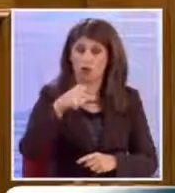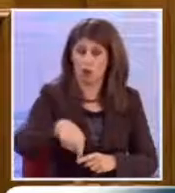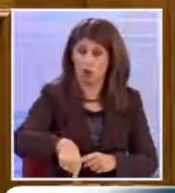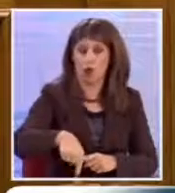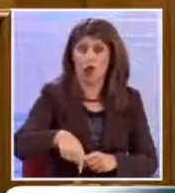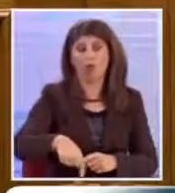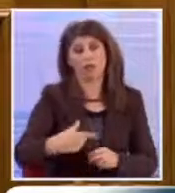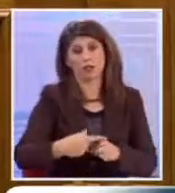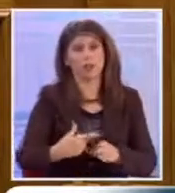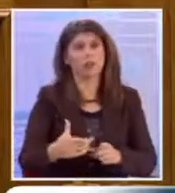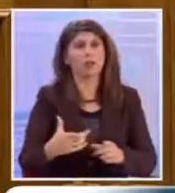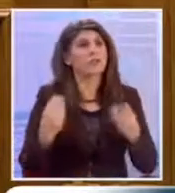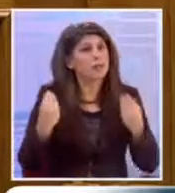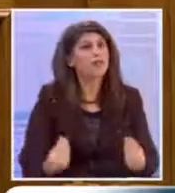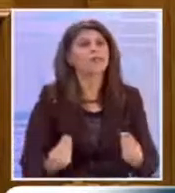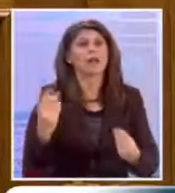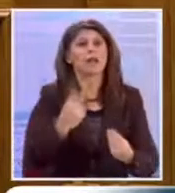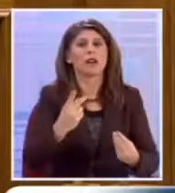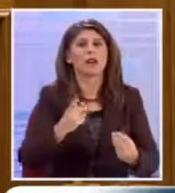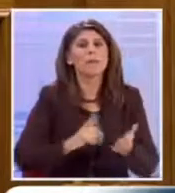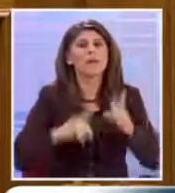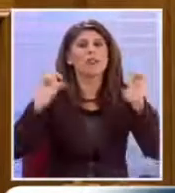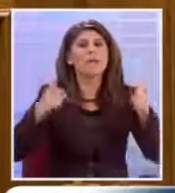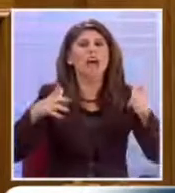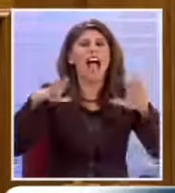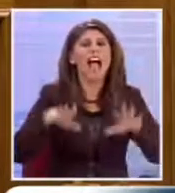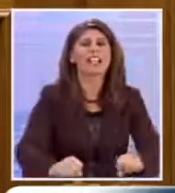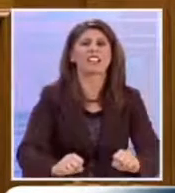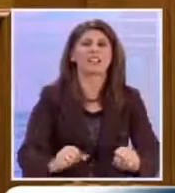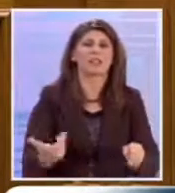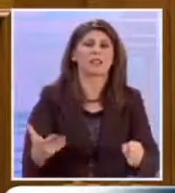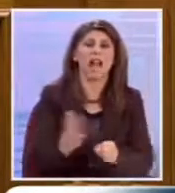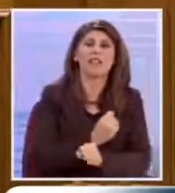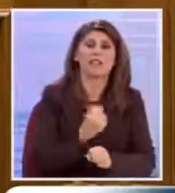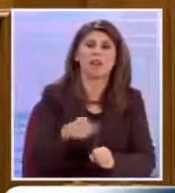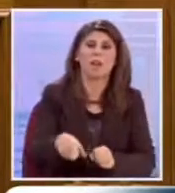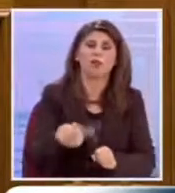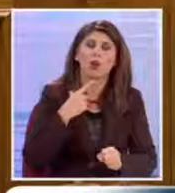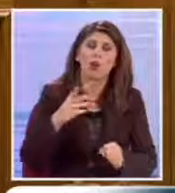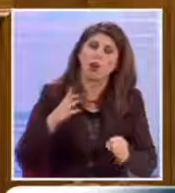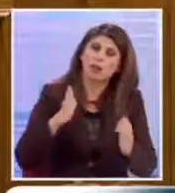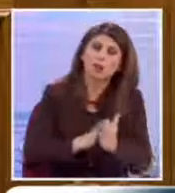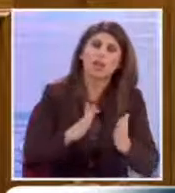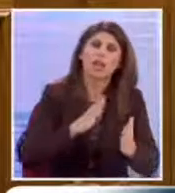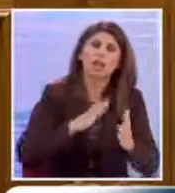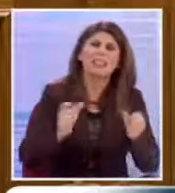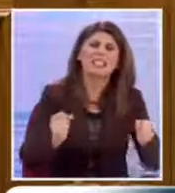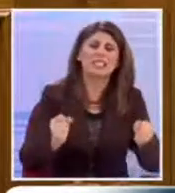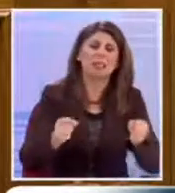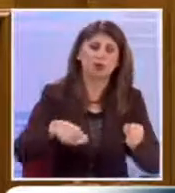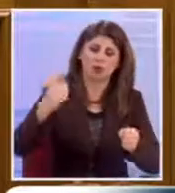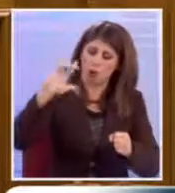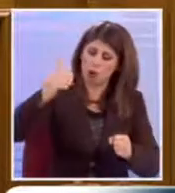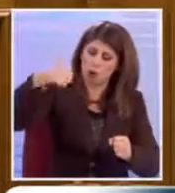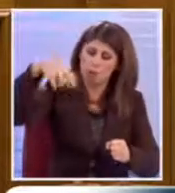ευνομούμενης πολιτείας συνιστά δημοκρατική κατάκτηση. Γι' αυτό ακριβώς το λόγο, η αντιμετώπιση ανθρωπιστικής κρίσης είναι και ο πρώτος πυλώνας